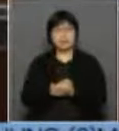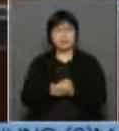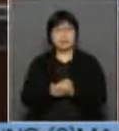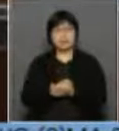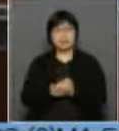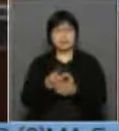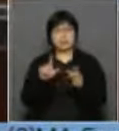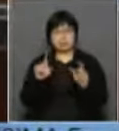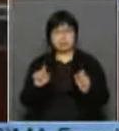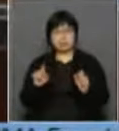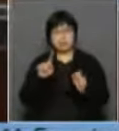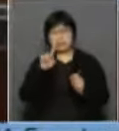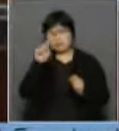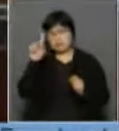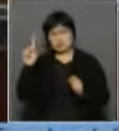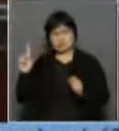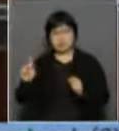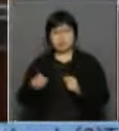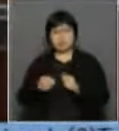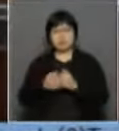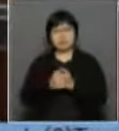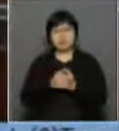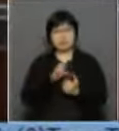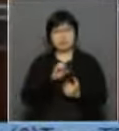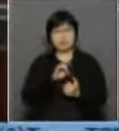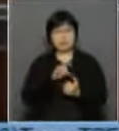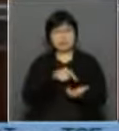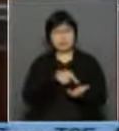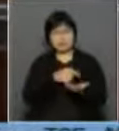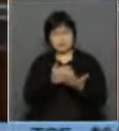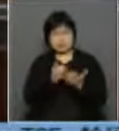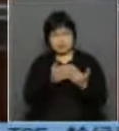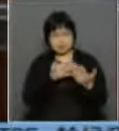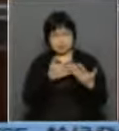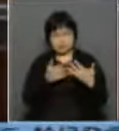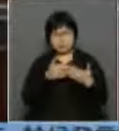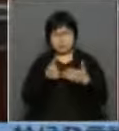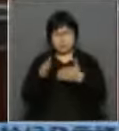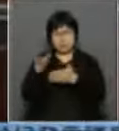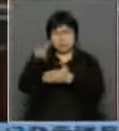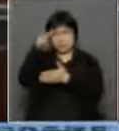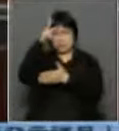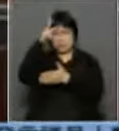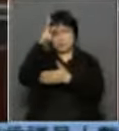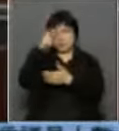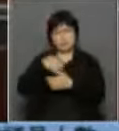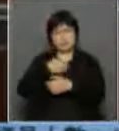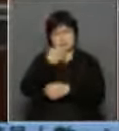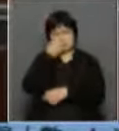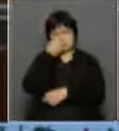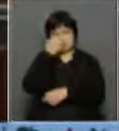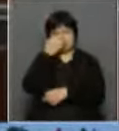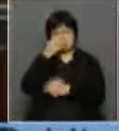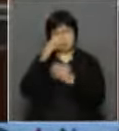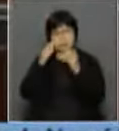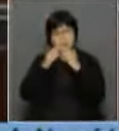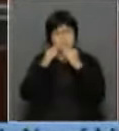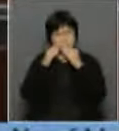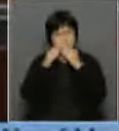點解會利用呢啲嘢去對特區政府、我哋香港呢個家